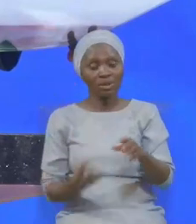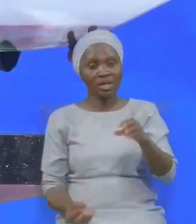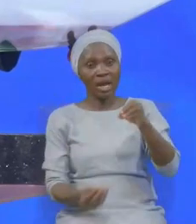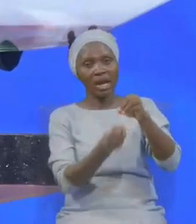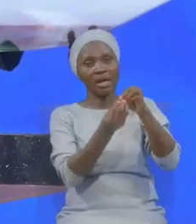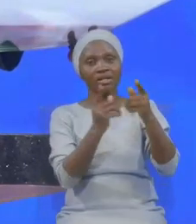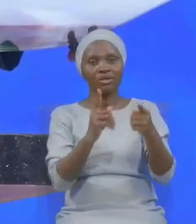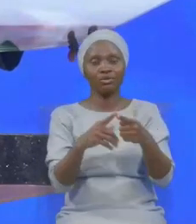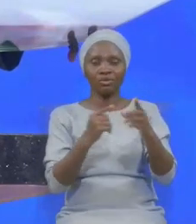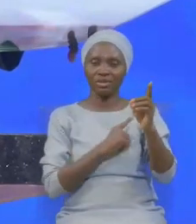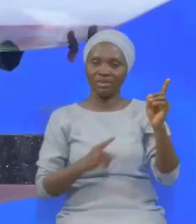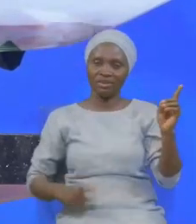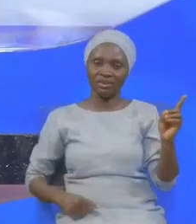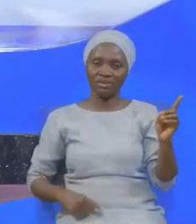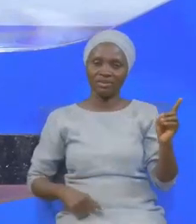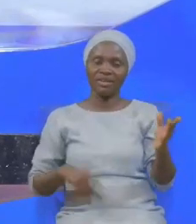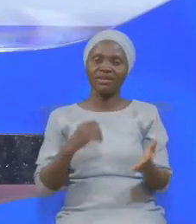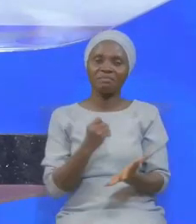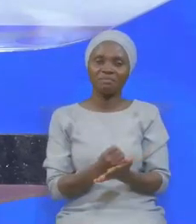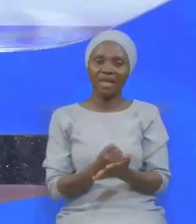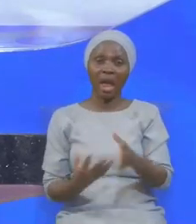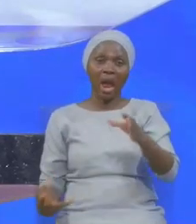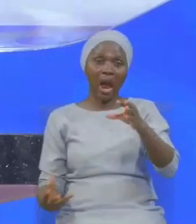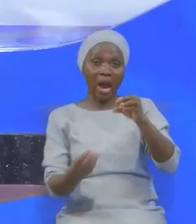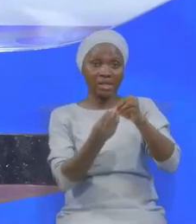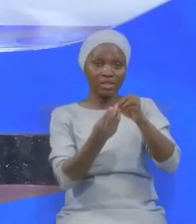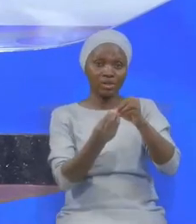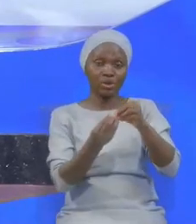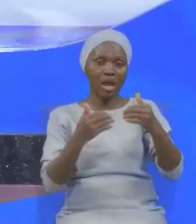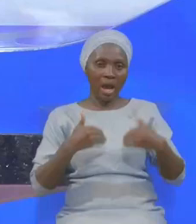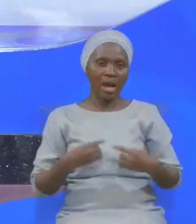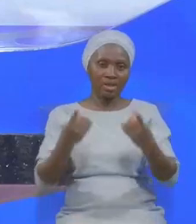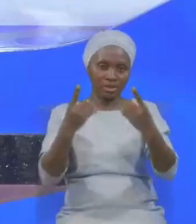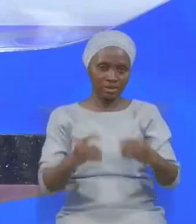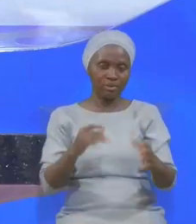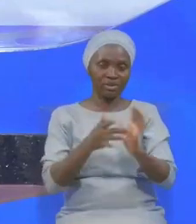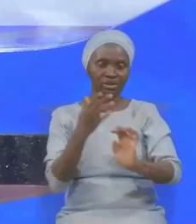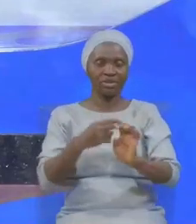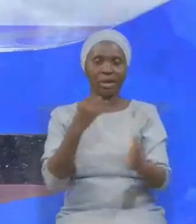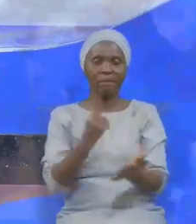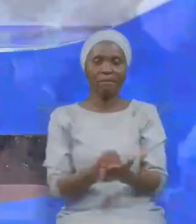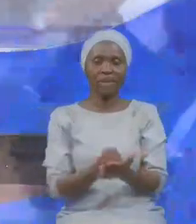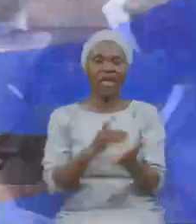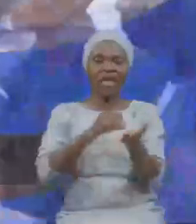Seigneur. L'addition est venue. L'addition est venue.